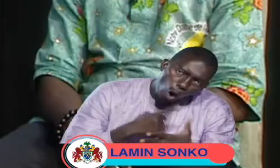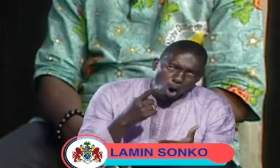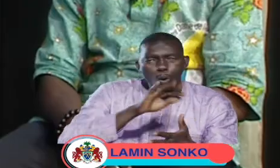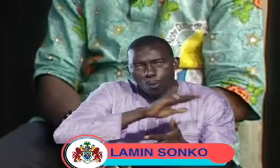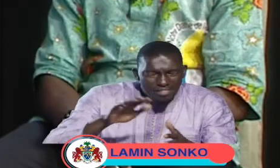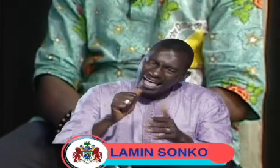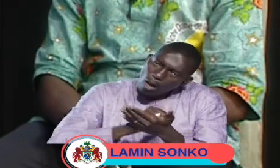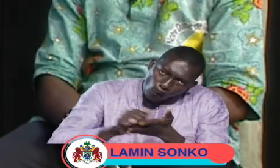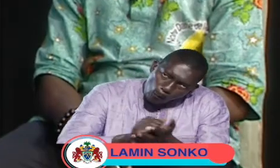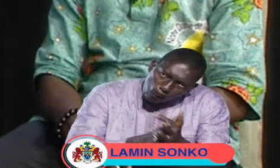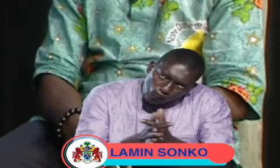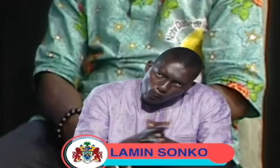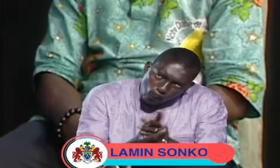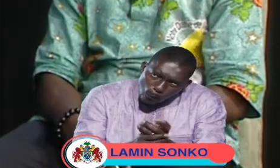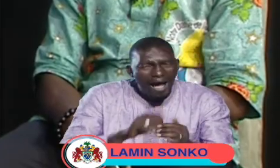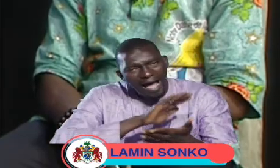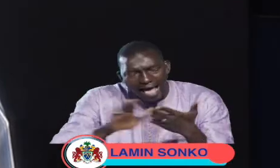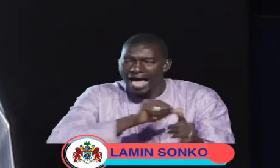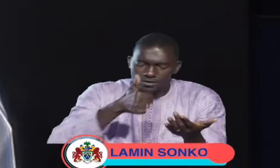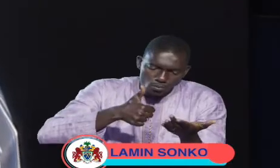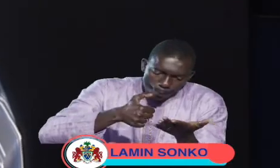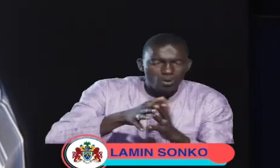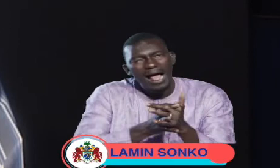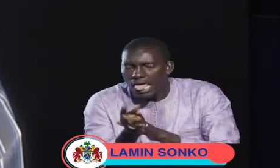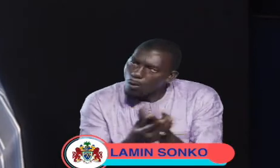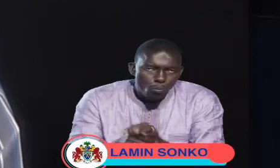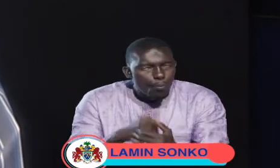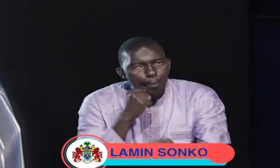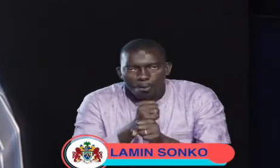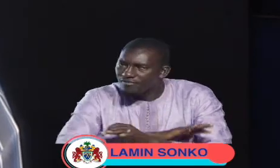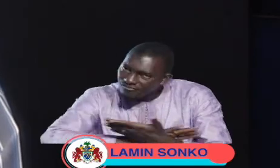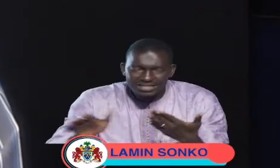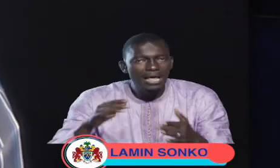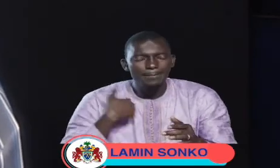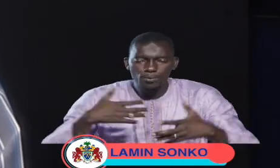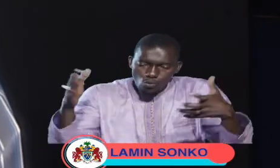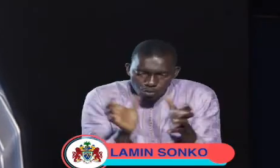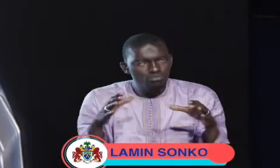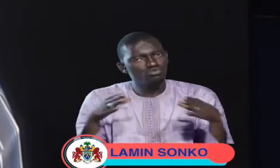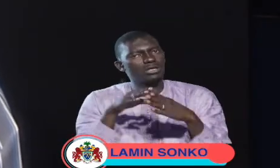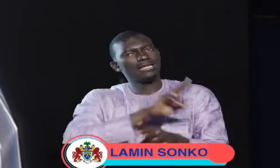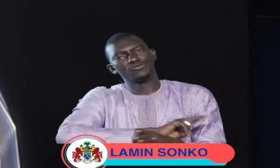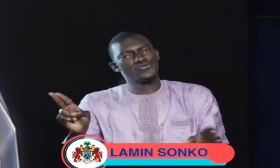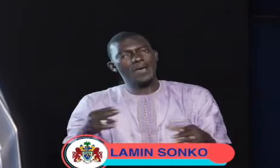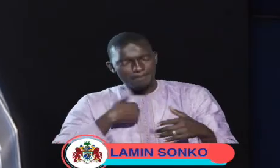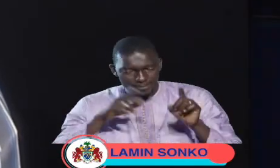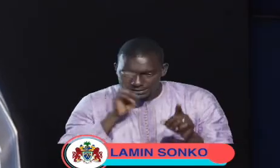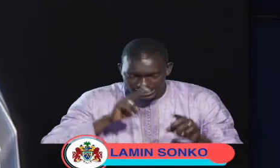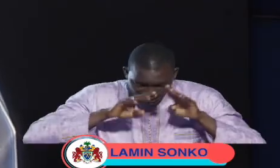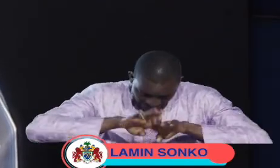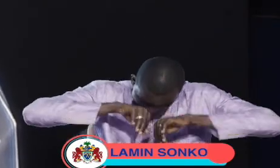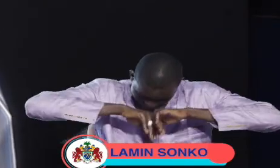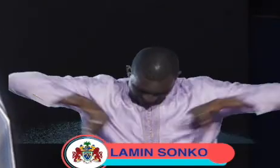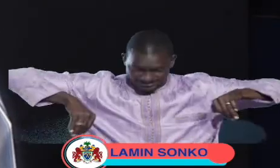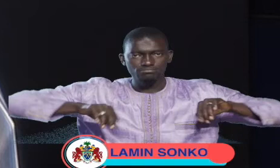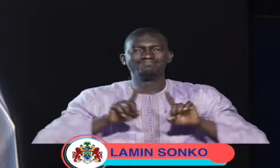bi nak time bi je bari wut I wish we have more time but I think lu am solo moy ku am febar bi o so suspecte ne da nga am febar bi o